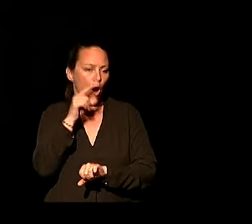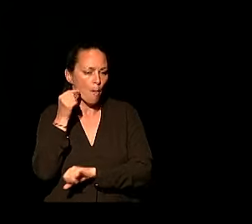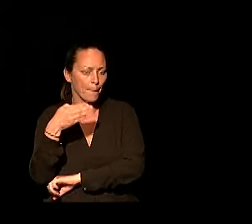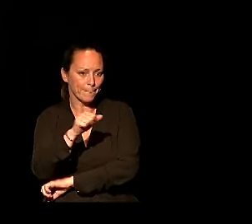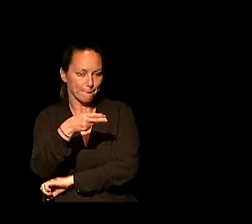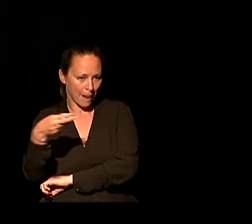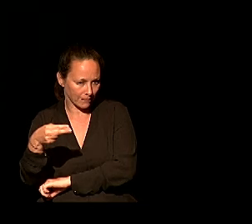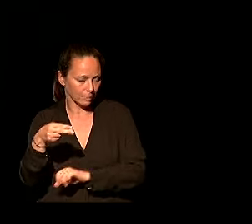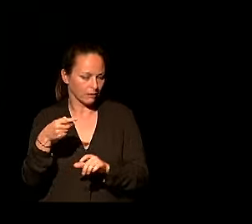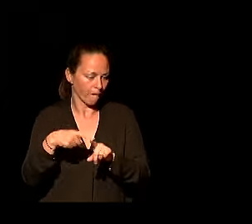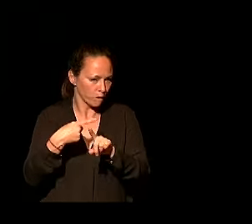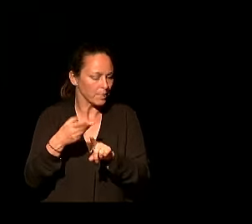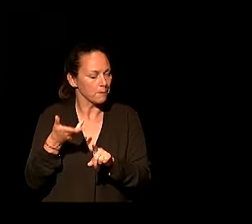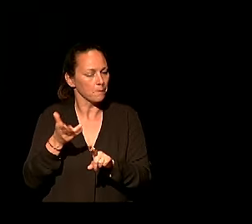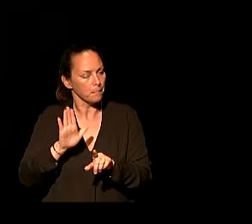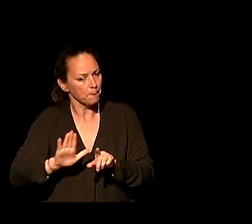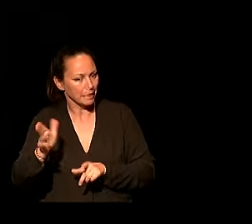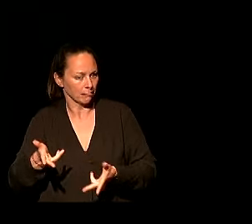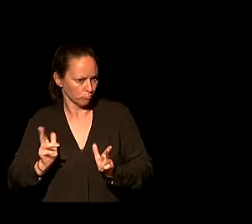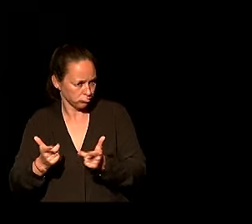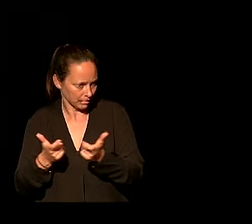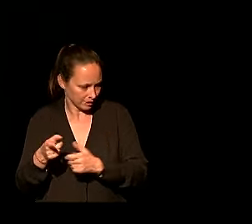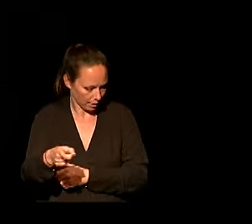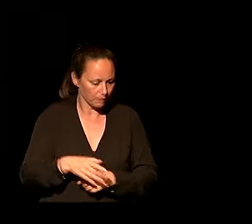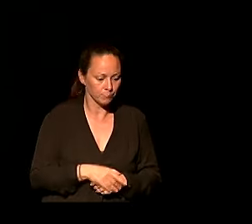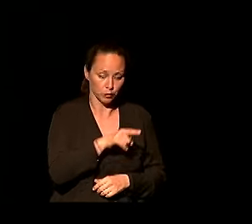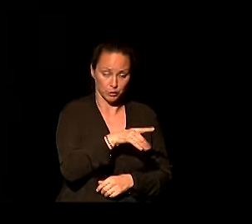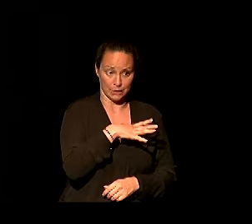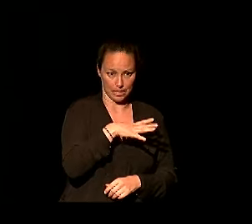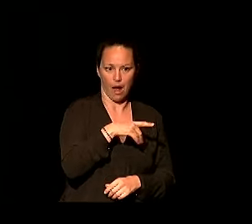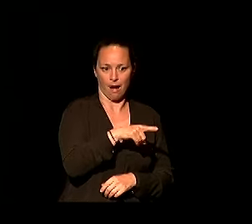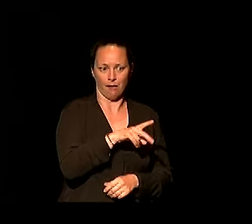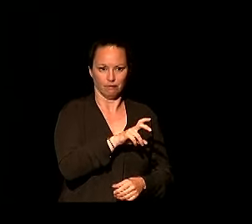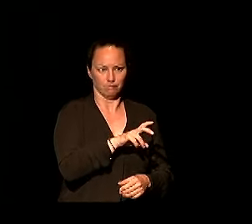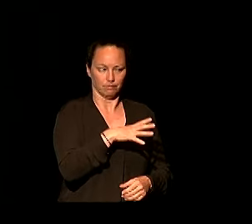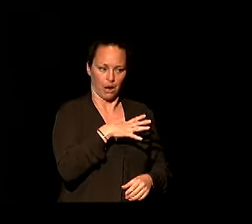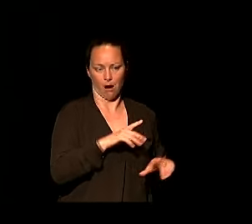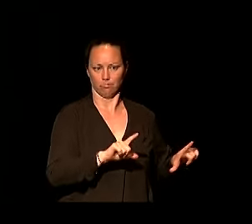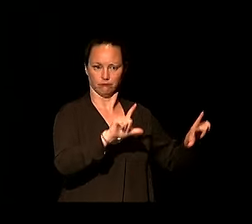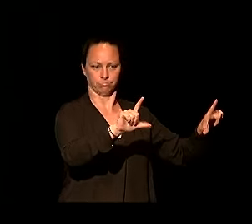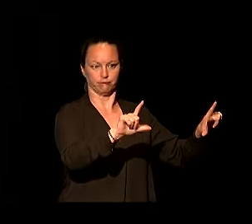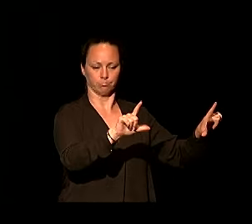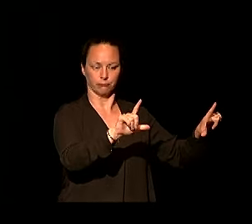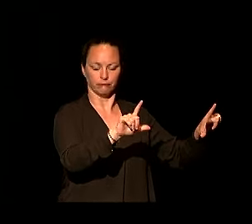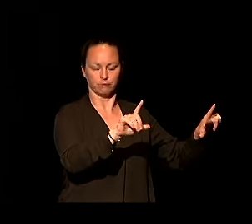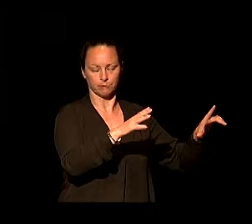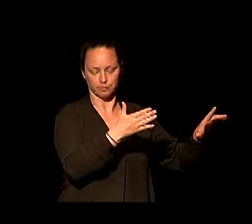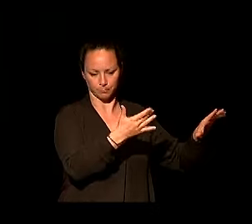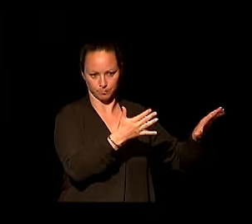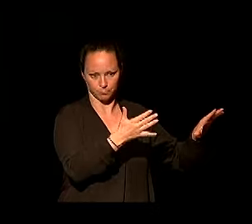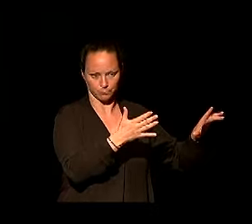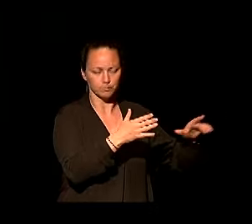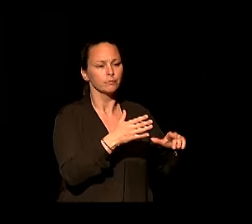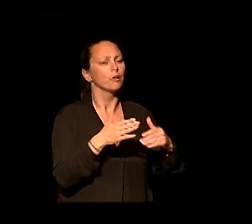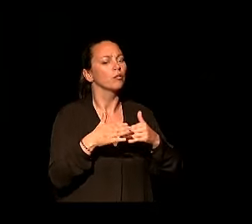Fritz Lang, et il va collectionner une œuvre assez proche, disons, de la maison du